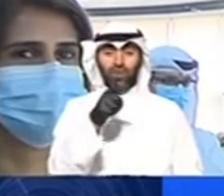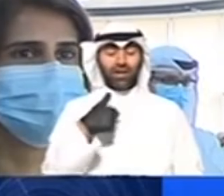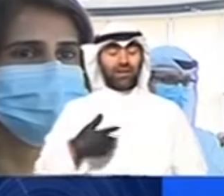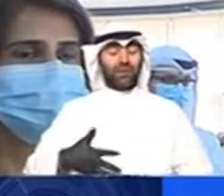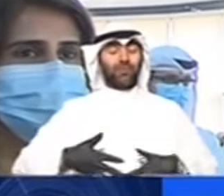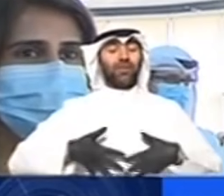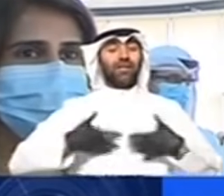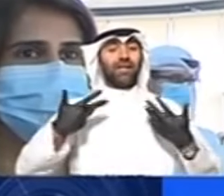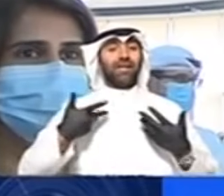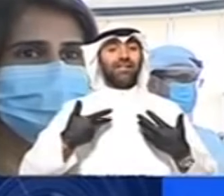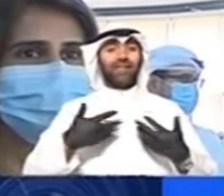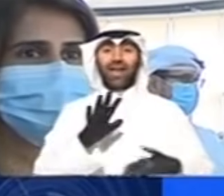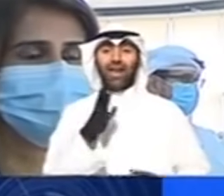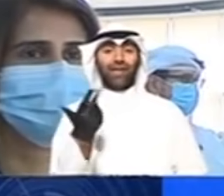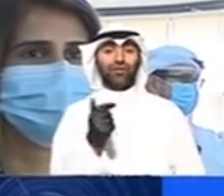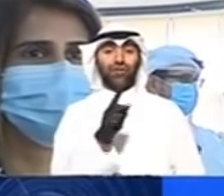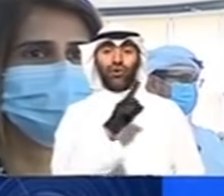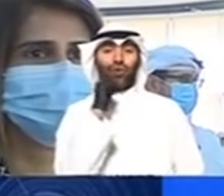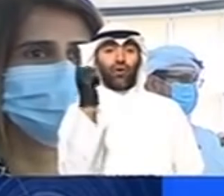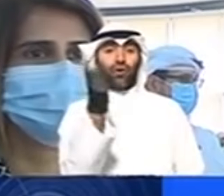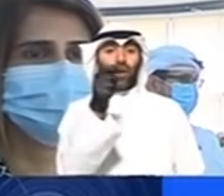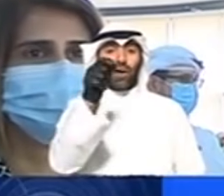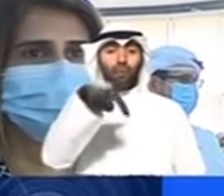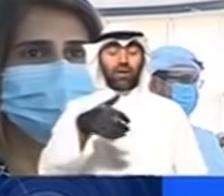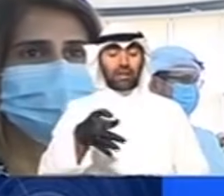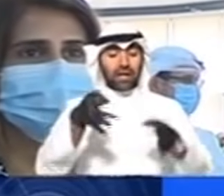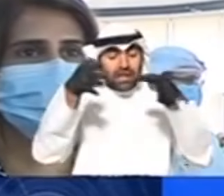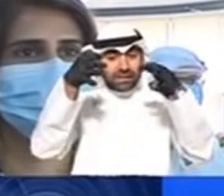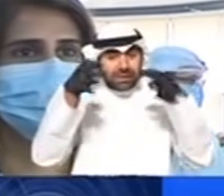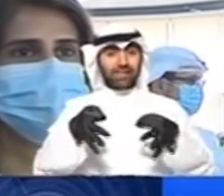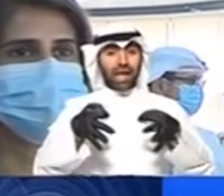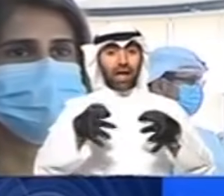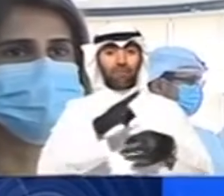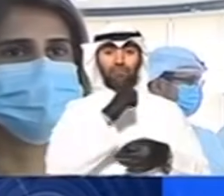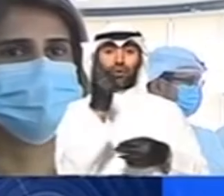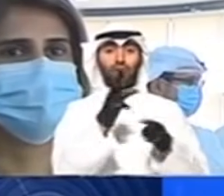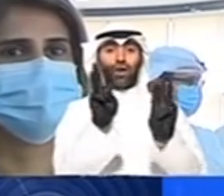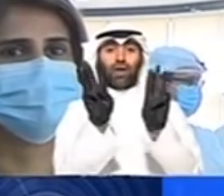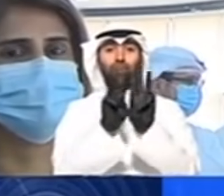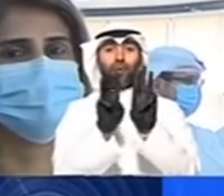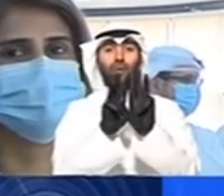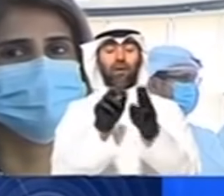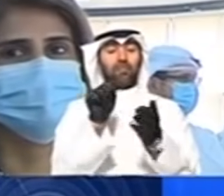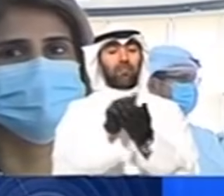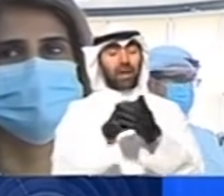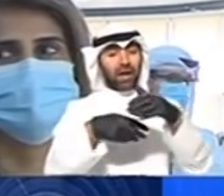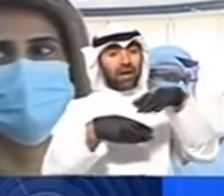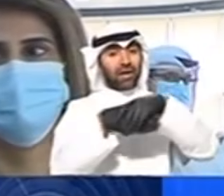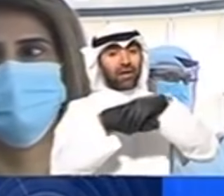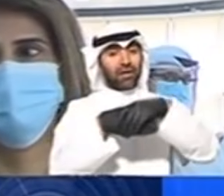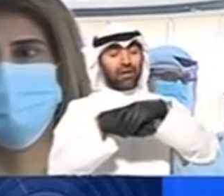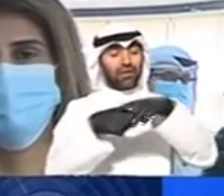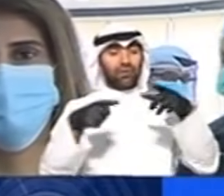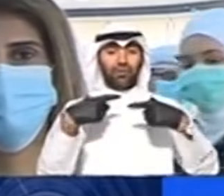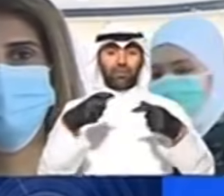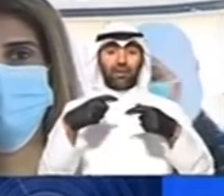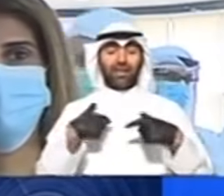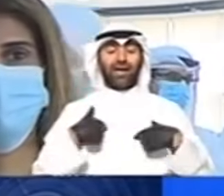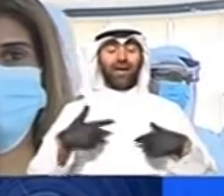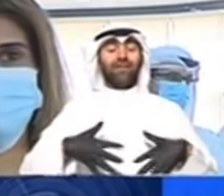أشوف المشتركين في برنامج شلونك ينفذونه في الحجر المنزلي،